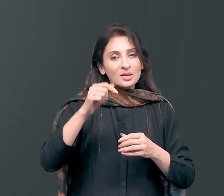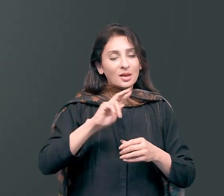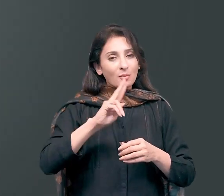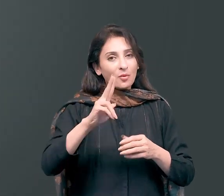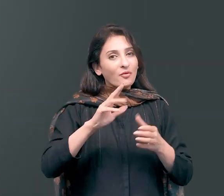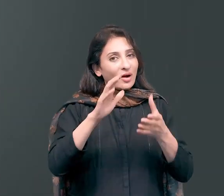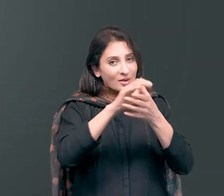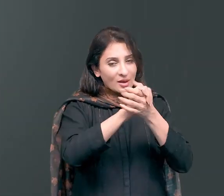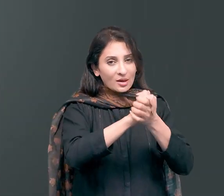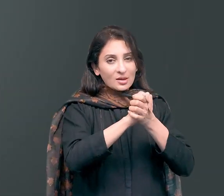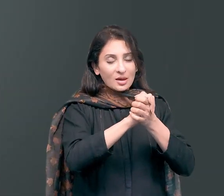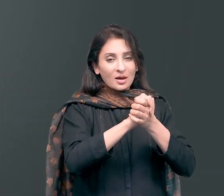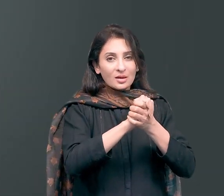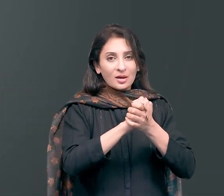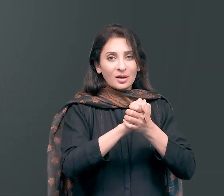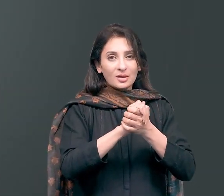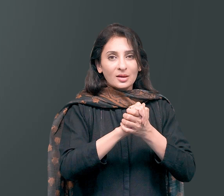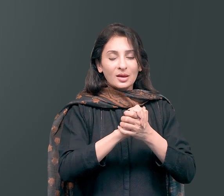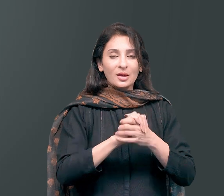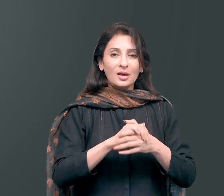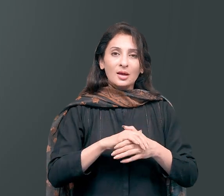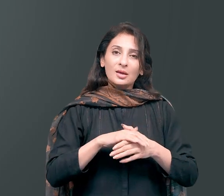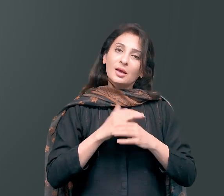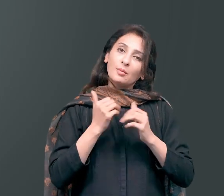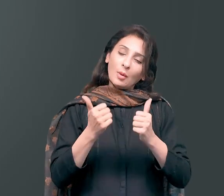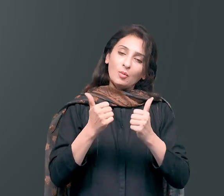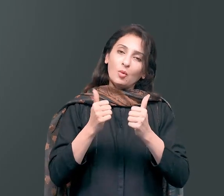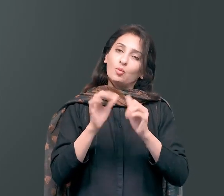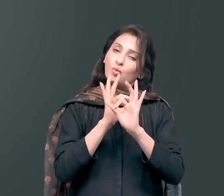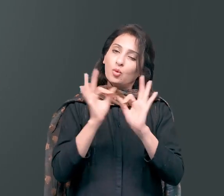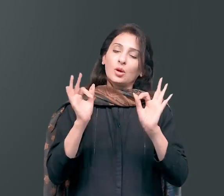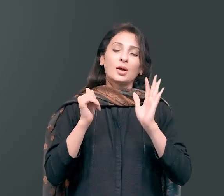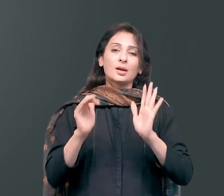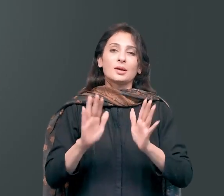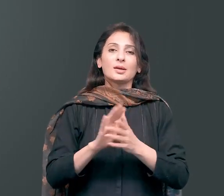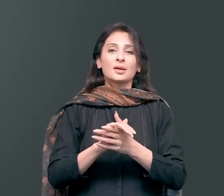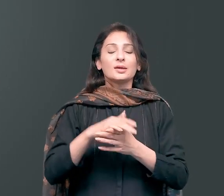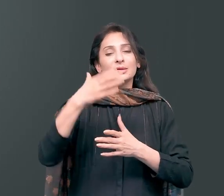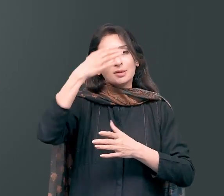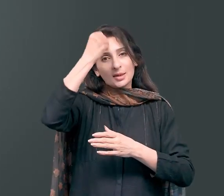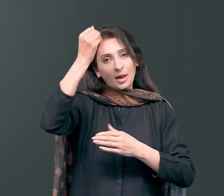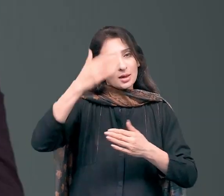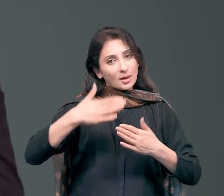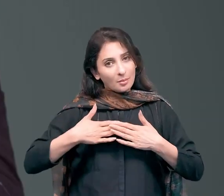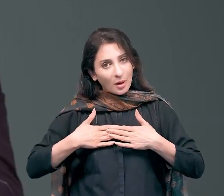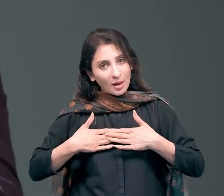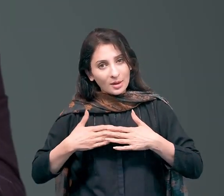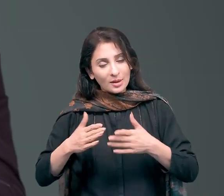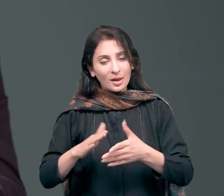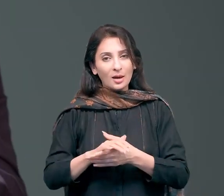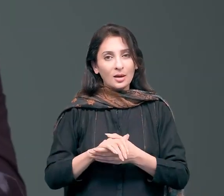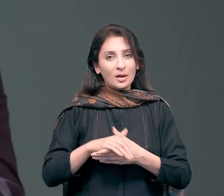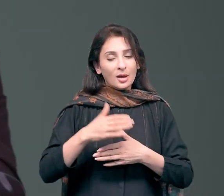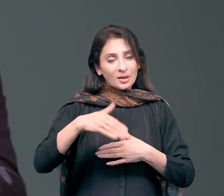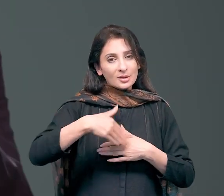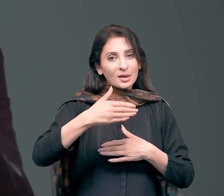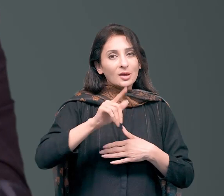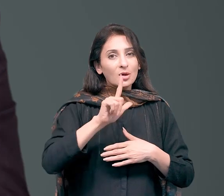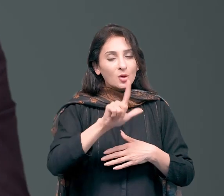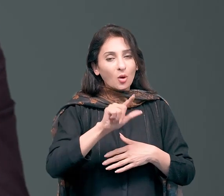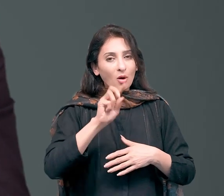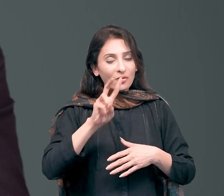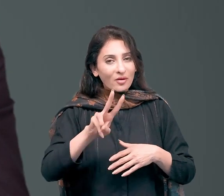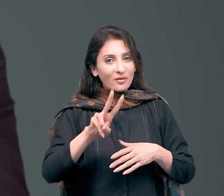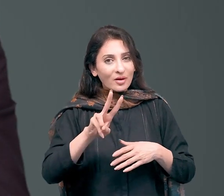گیا کہ اگر آپ ایکسیپٹ کر لیں تو ہم آپ کو حکومت بنانے دیں گے، لارڈ ویول نے کہا۔ لہذا جب جناح نے مان